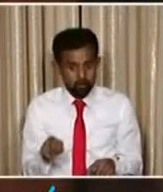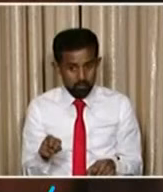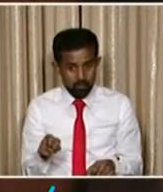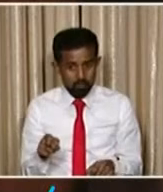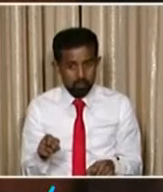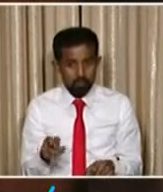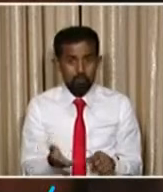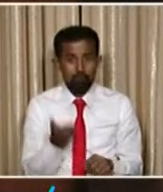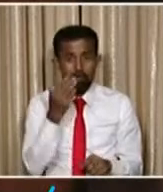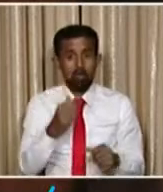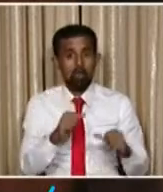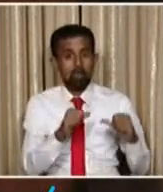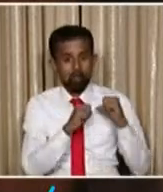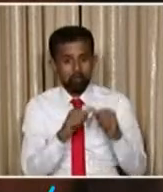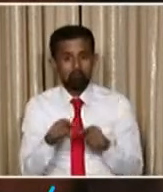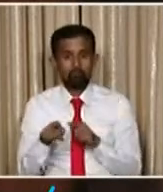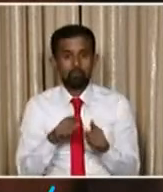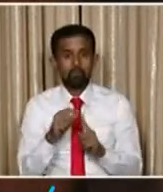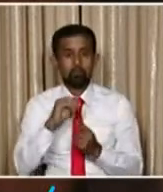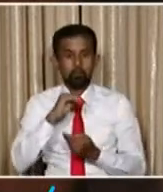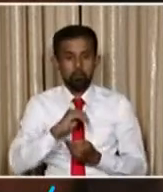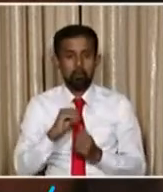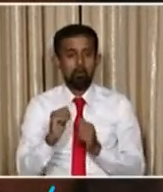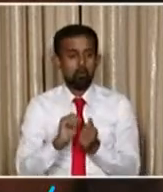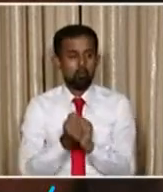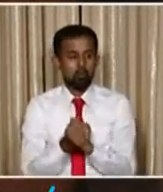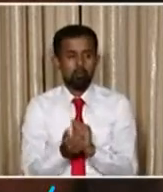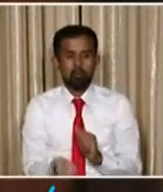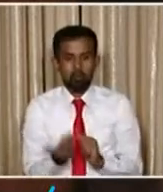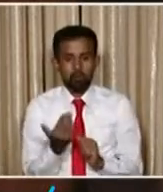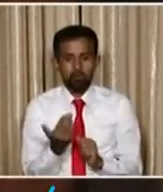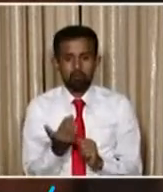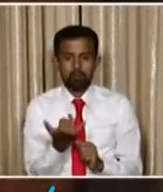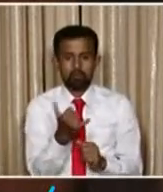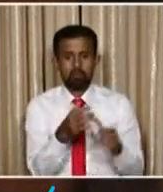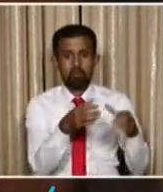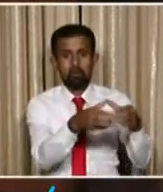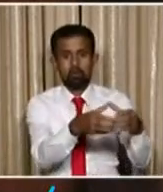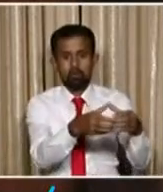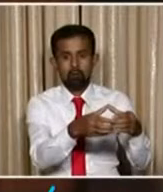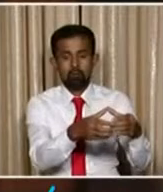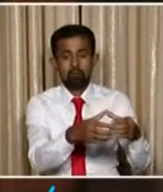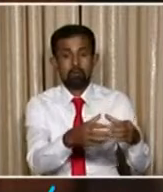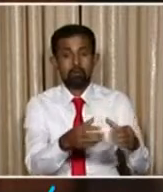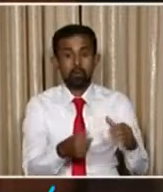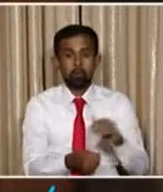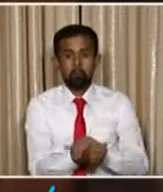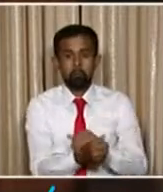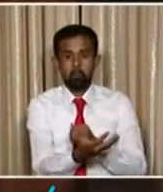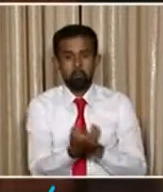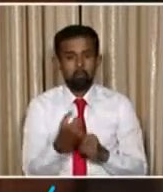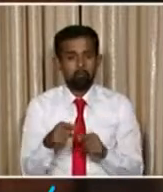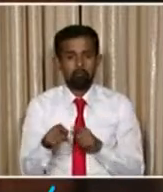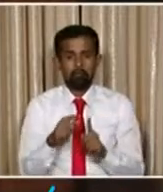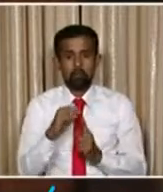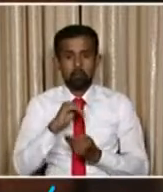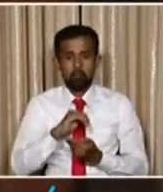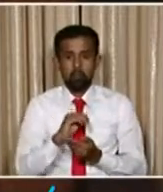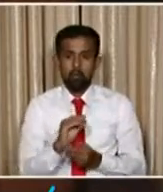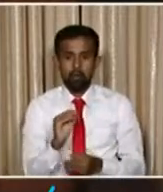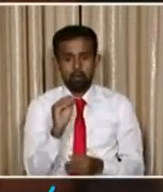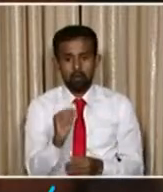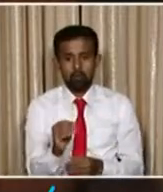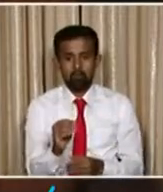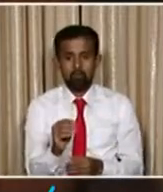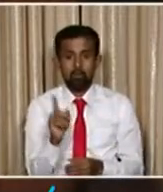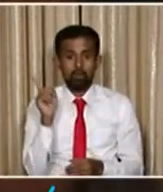පුරවැසියන්ට ඒකේ වැඩිපුර ලාභයක් ලැබෙන විදිහට තමයි ප්‍රයිවටයිස් කරන්න ඕනේ. මේක යම් කණ්ඩායමකට විතරක් පගා කොමිස් ගන්න පුළුවන් විදිහට මේක ප්‍රයිවටයිස් කරොත් එහෙම